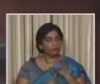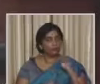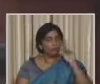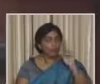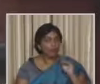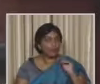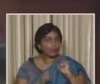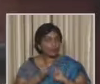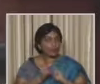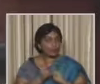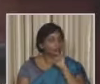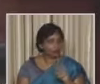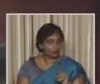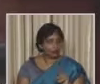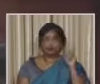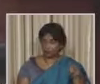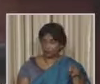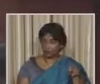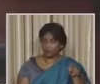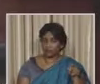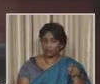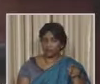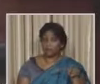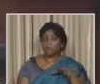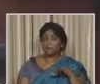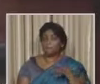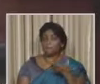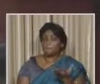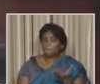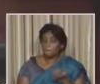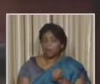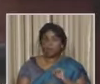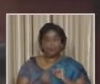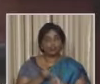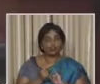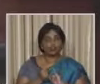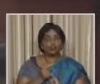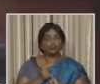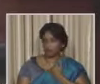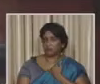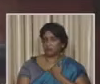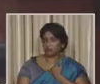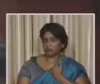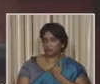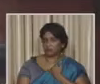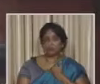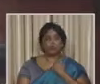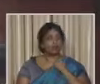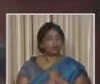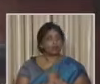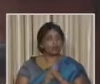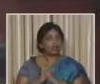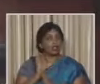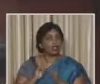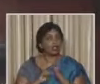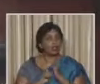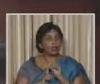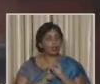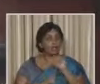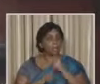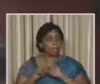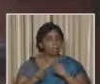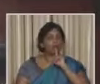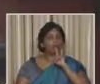பொடிசாரானின் வாக்குமூலத்திலே அதனை ஏற்றுக்கொள்வதற்காக சோனிக் என்பவர்தான் தன்னுடன் உரையாடியதாக தெளிவாக கூறப்பட்டிருக்கிறது. சோனிக்